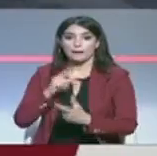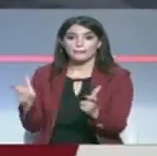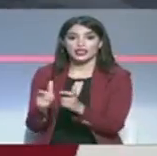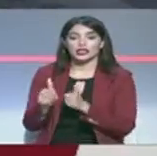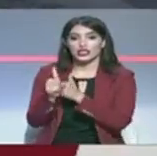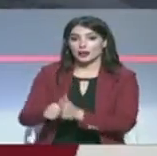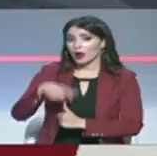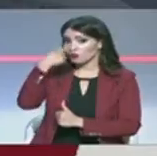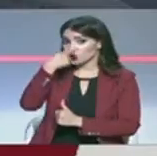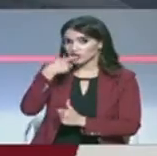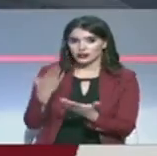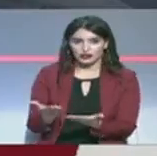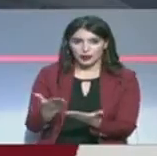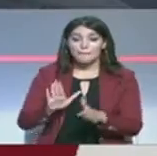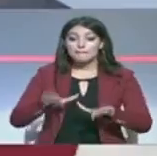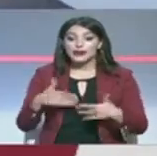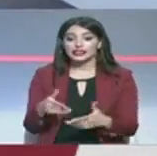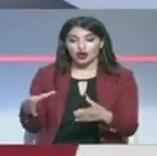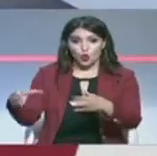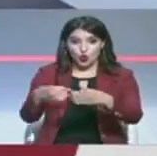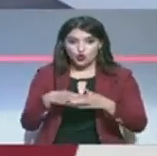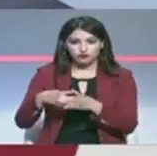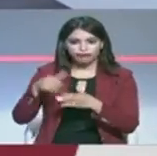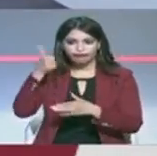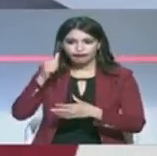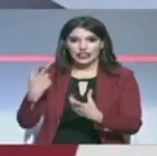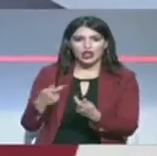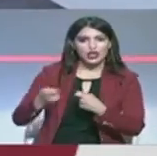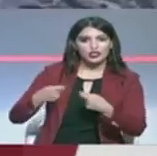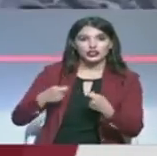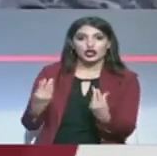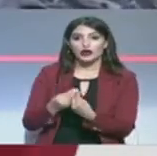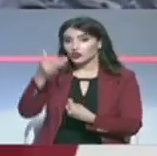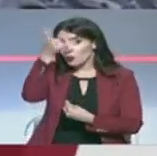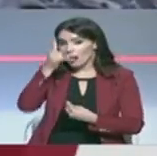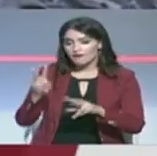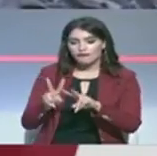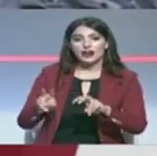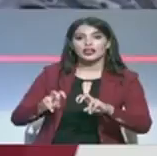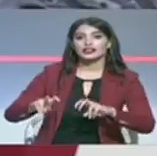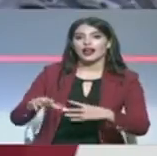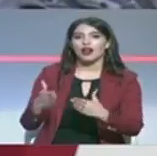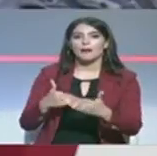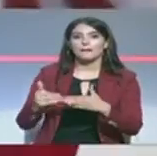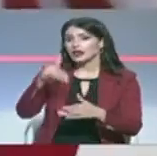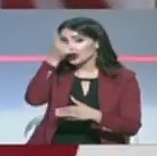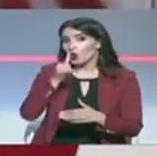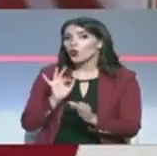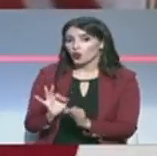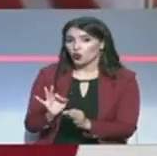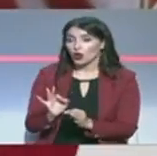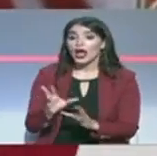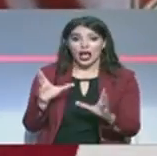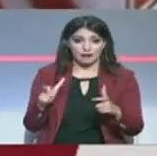الوطني بالمنستير بعد الإيقاع بعصابة تنشط في الاتجار والتنقيب عن الآثار. تمكنت